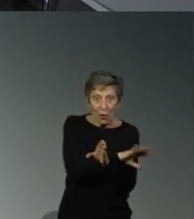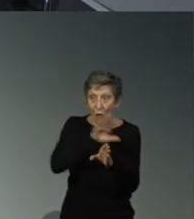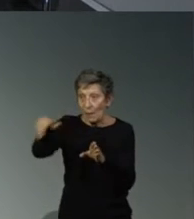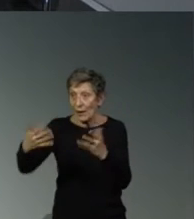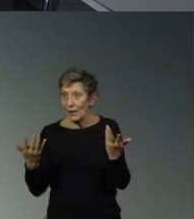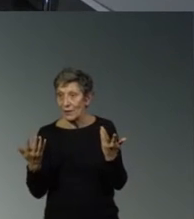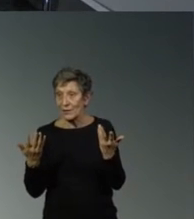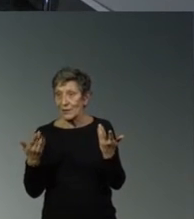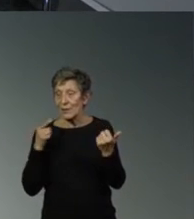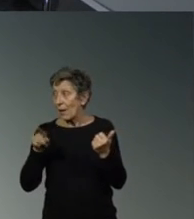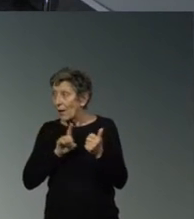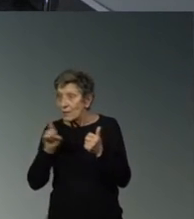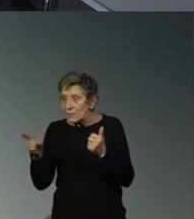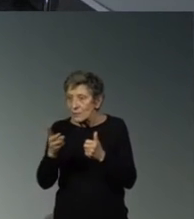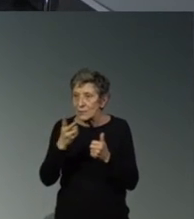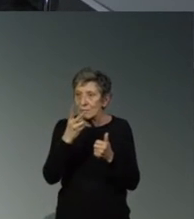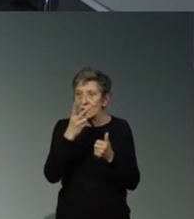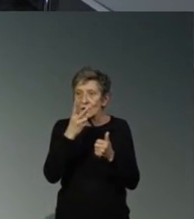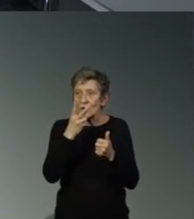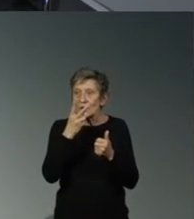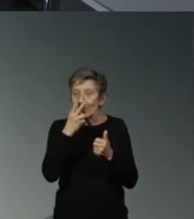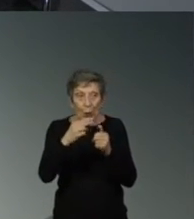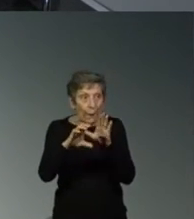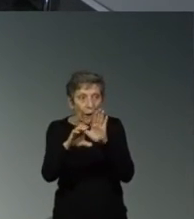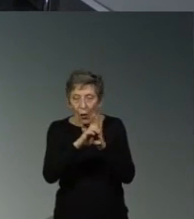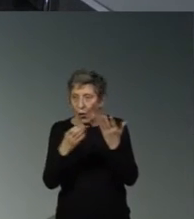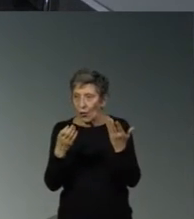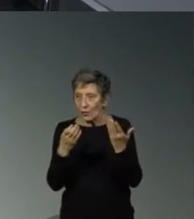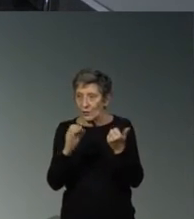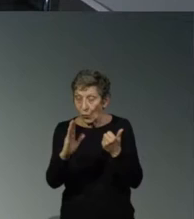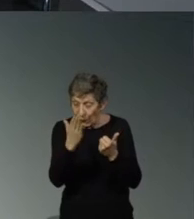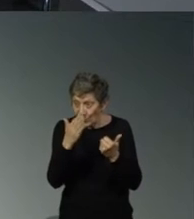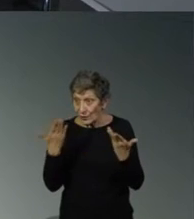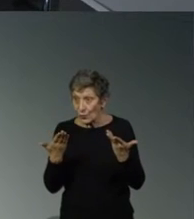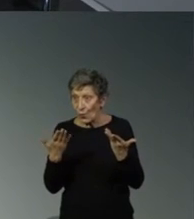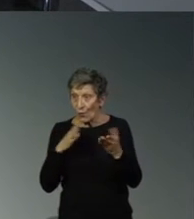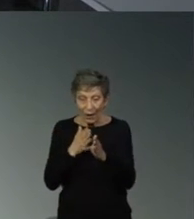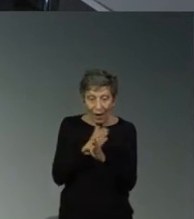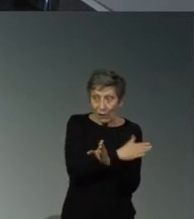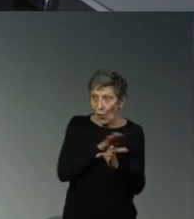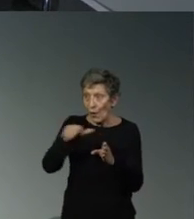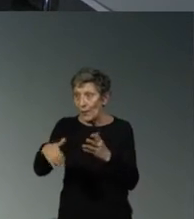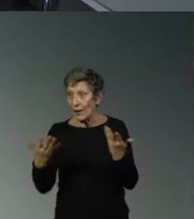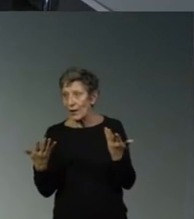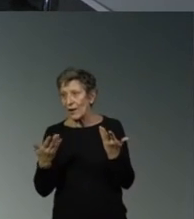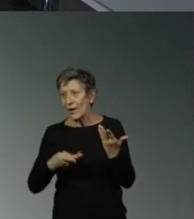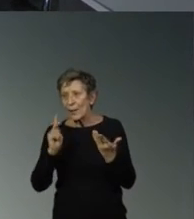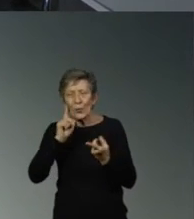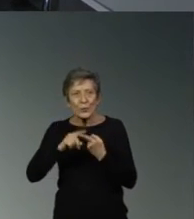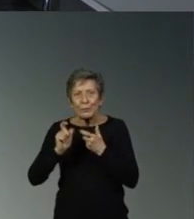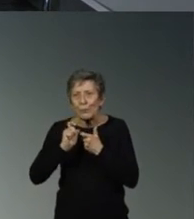phase de confrontation au code. Et peut-être si sur plus le processus